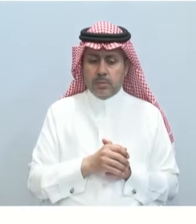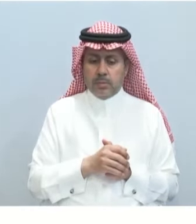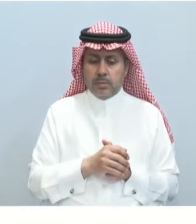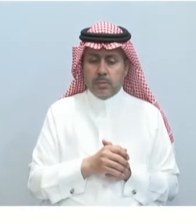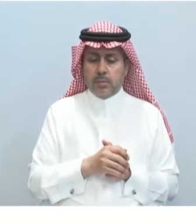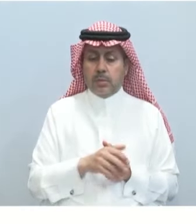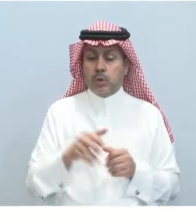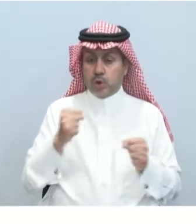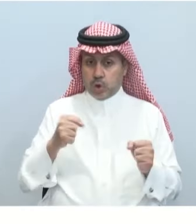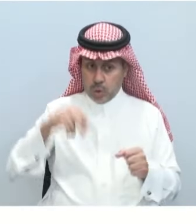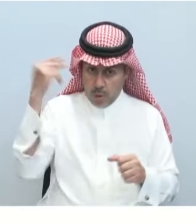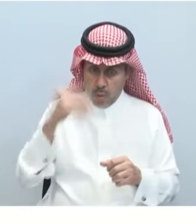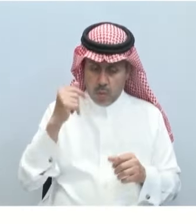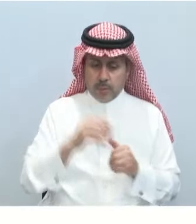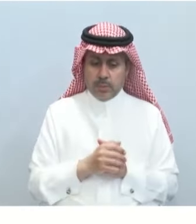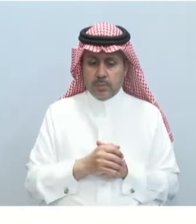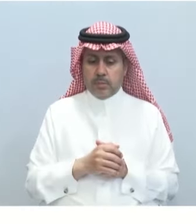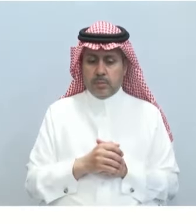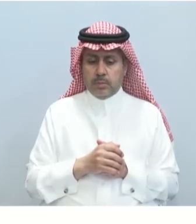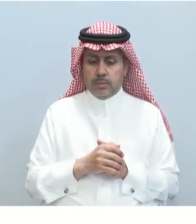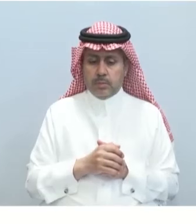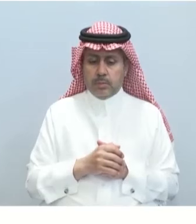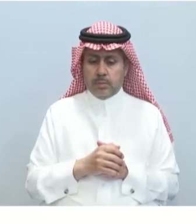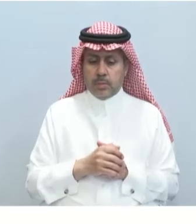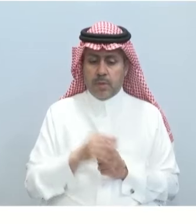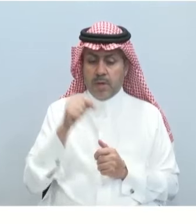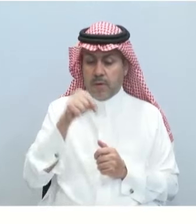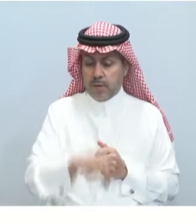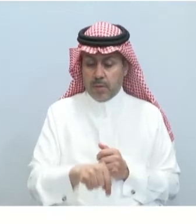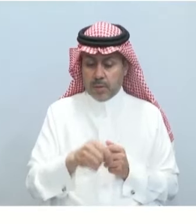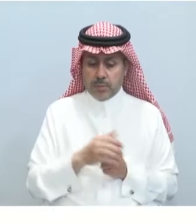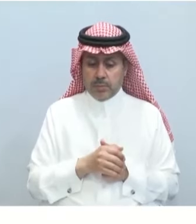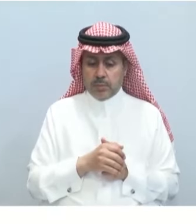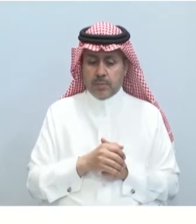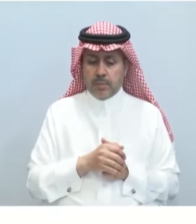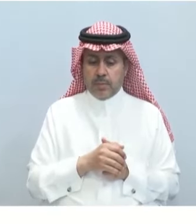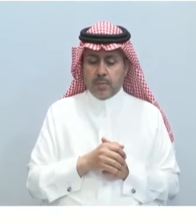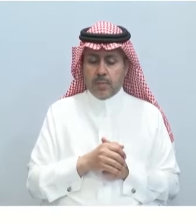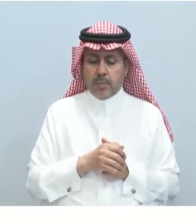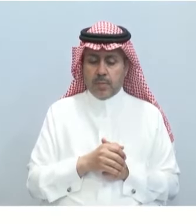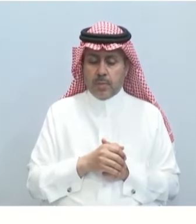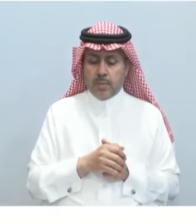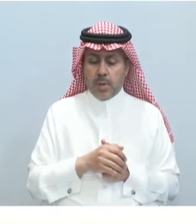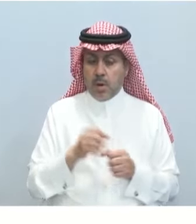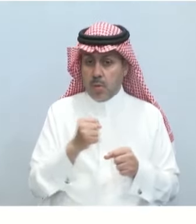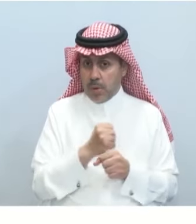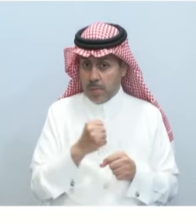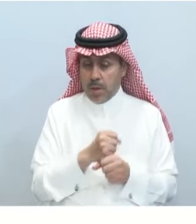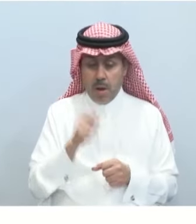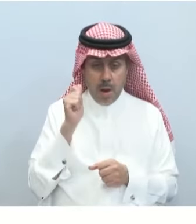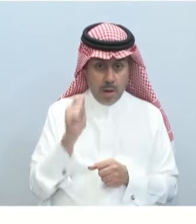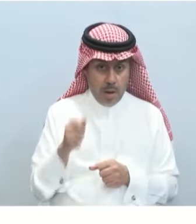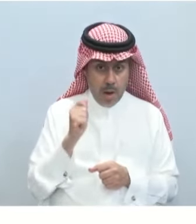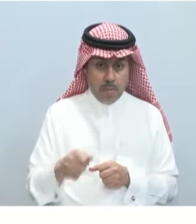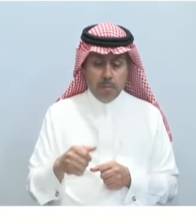الامر تشدد فيه العقوبه ان حصل الايذاء في هذه الاماكن ان وقع الايذاء ممن يناط بهم تطبيق